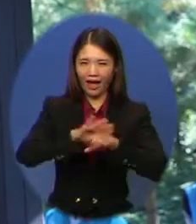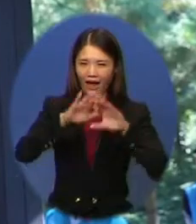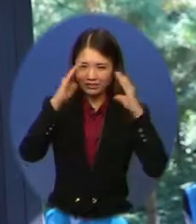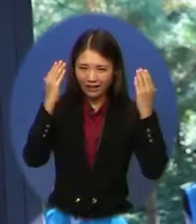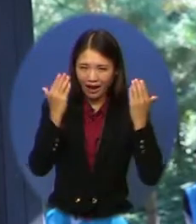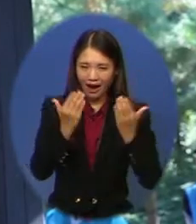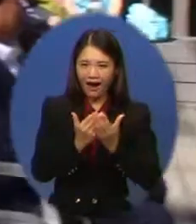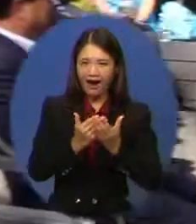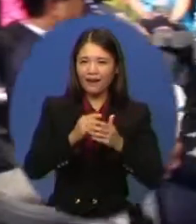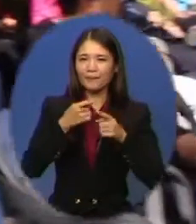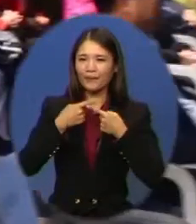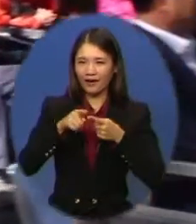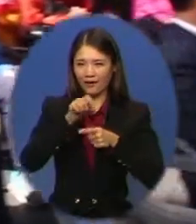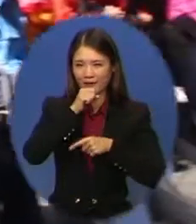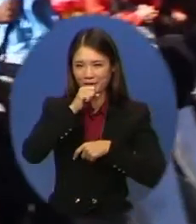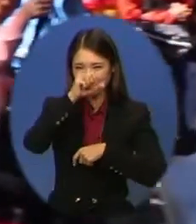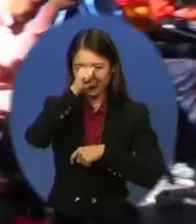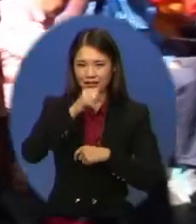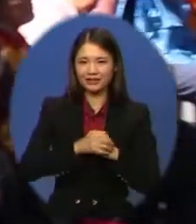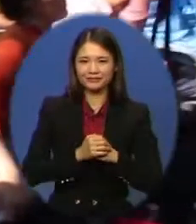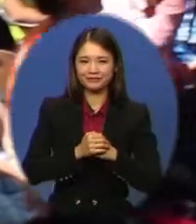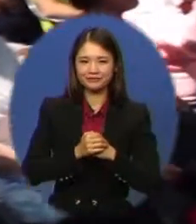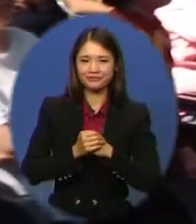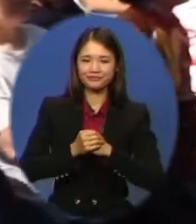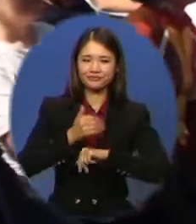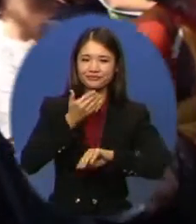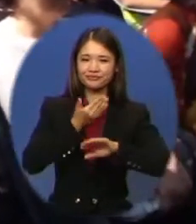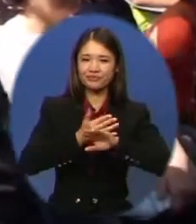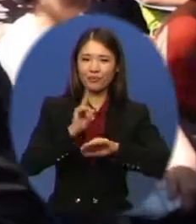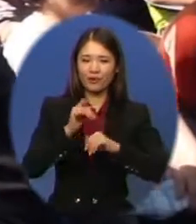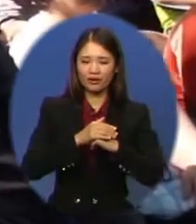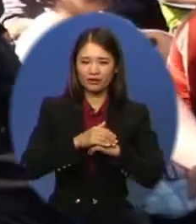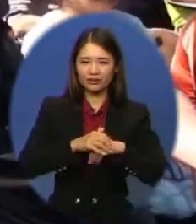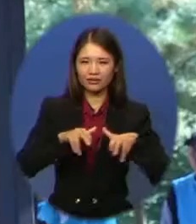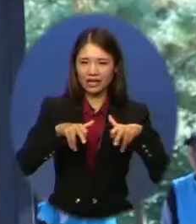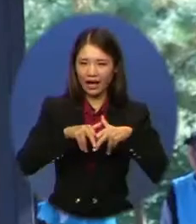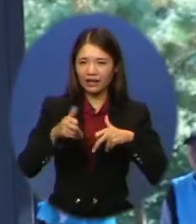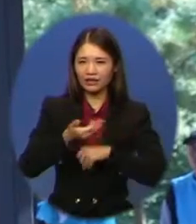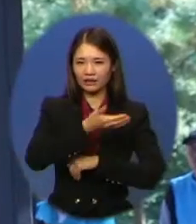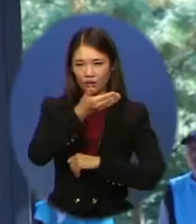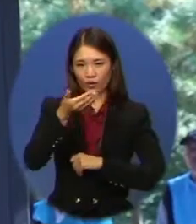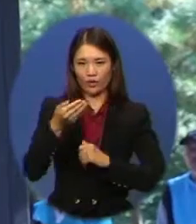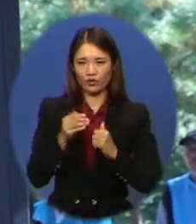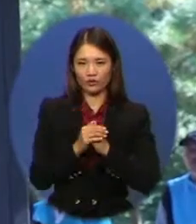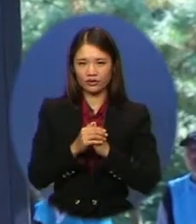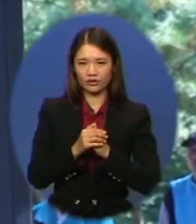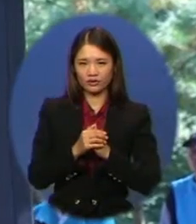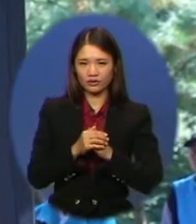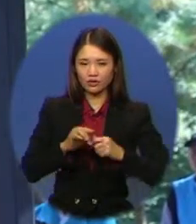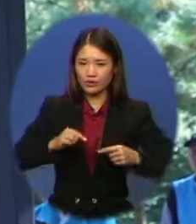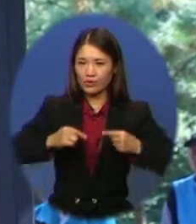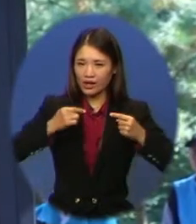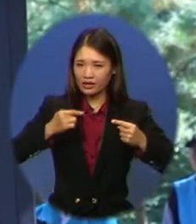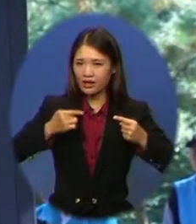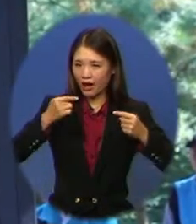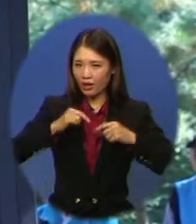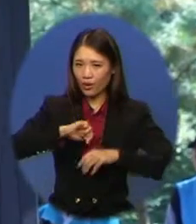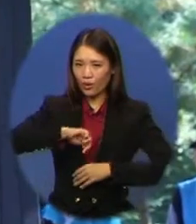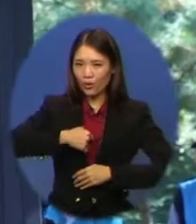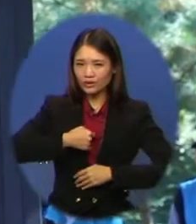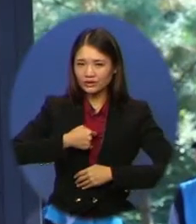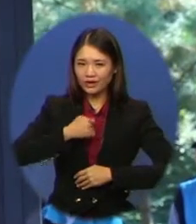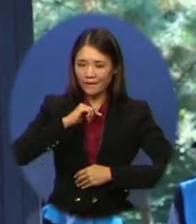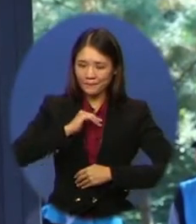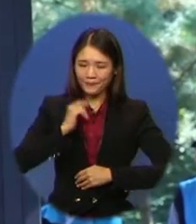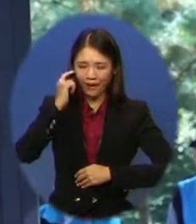평가를 받고 있습니다. 무엇보다도 우리 장애인 여러분들이 휠체어로 혼자 올라가실 수